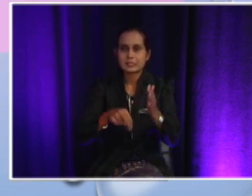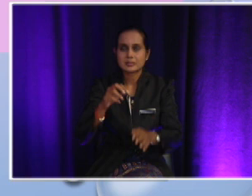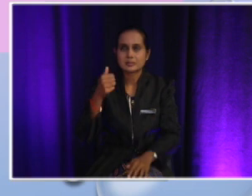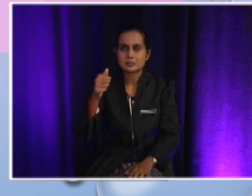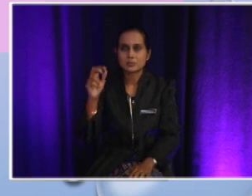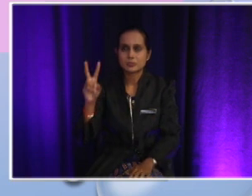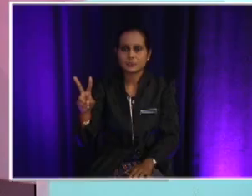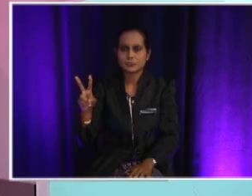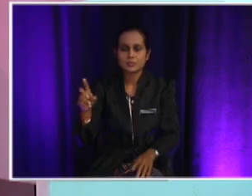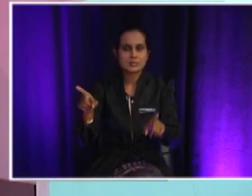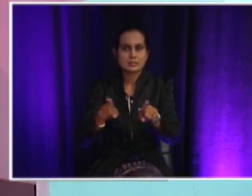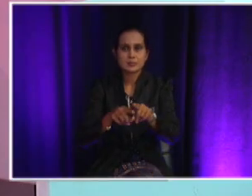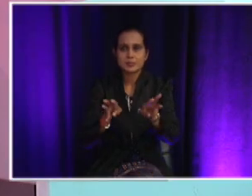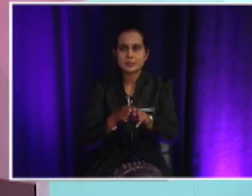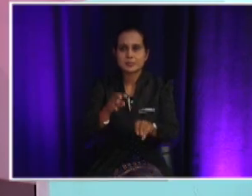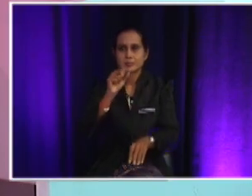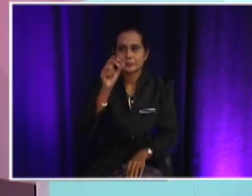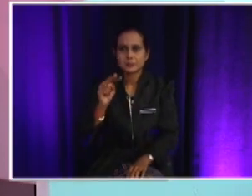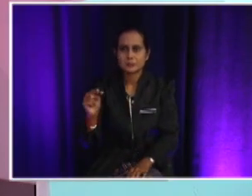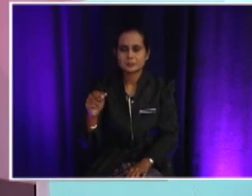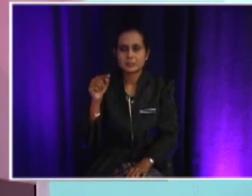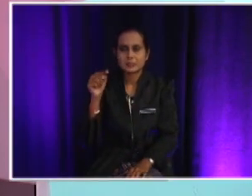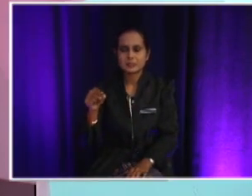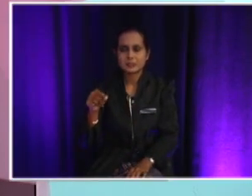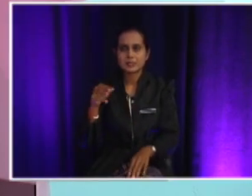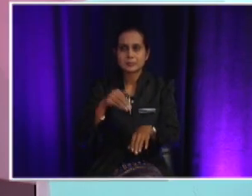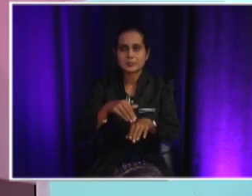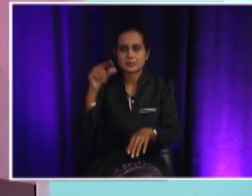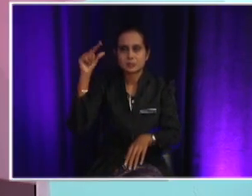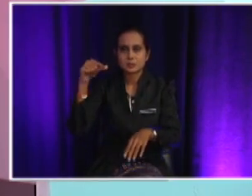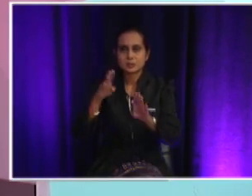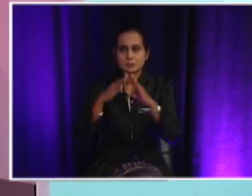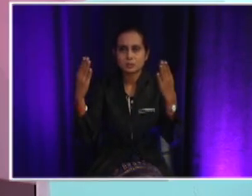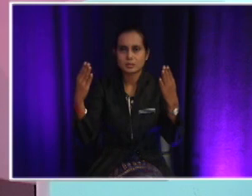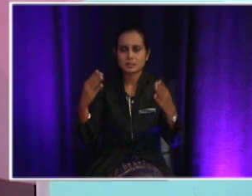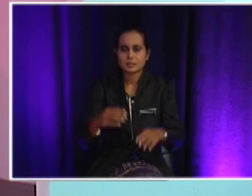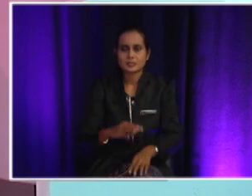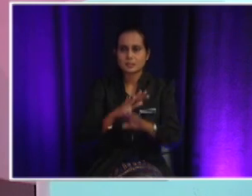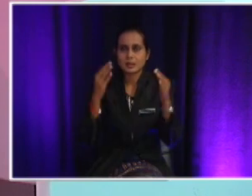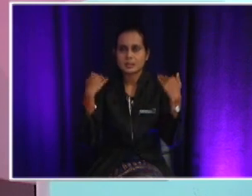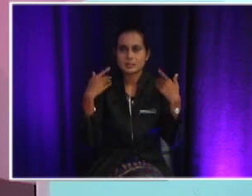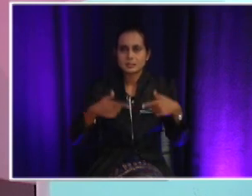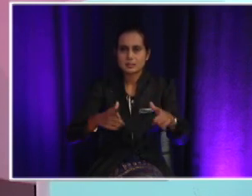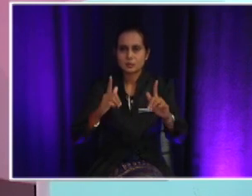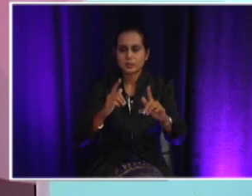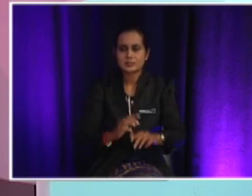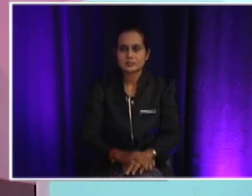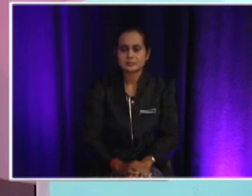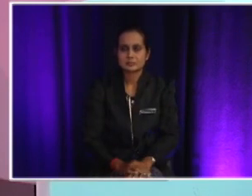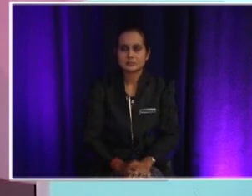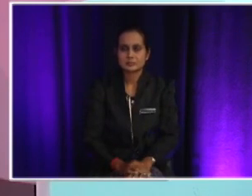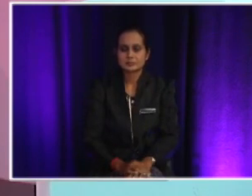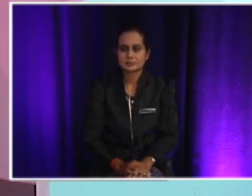sebagaimana dalam soalan. Itu dalam keadaan suis terbuka tadi. Okey, tidak ada laluan. Okey, kita tengok